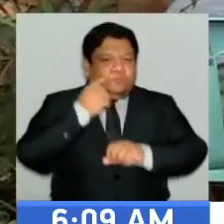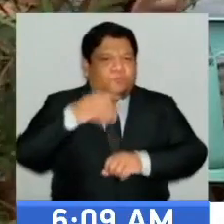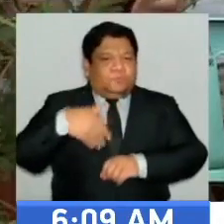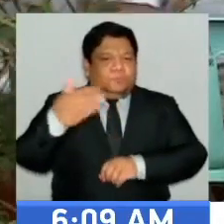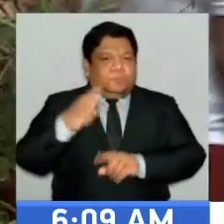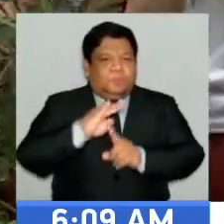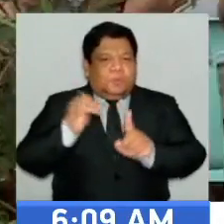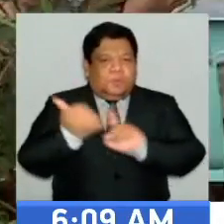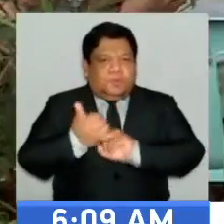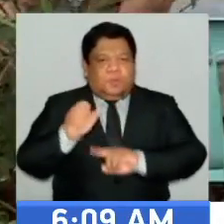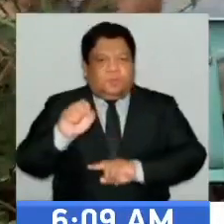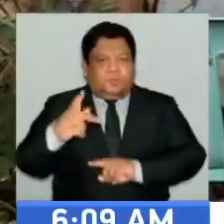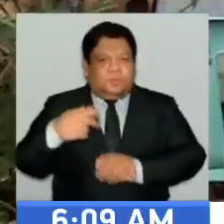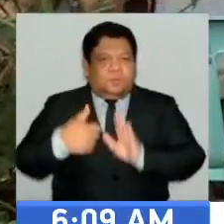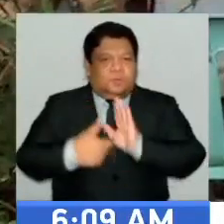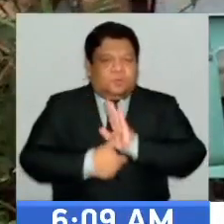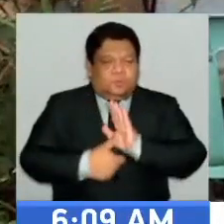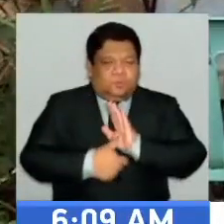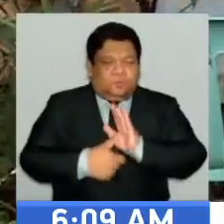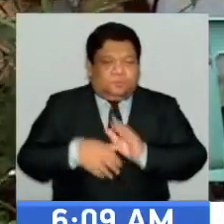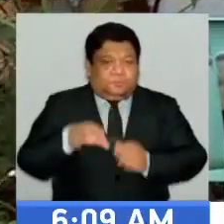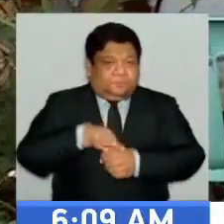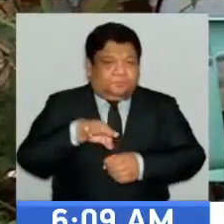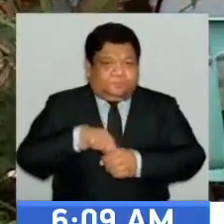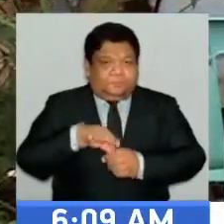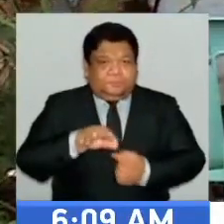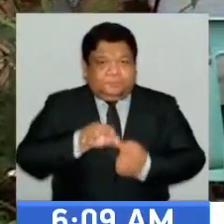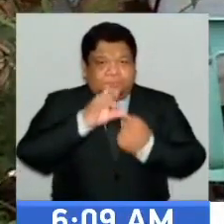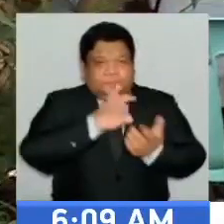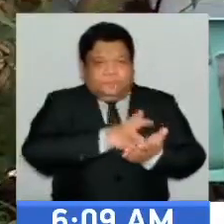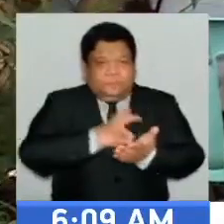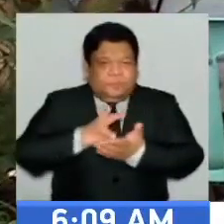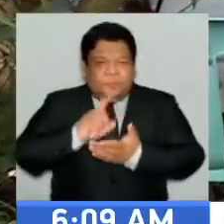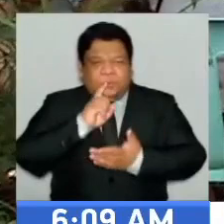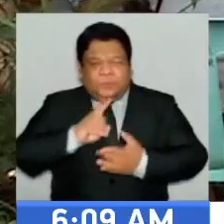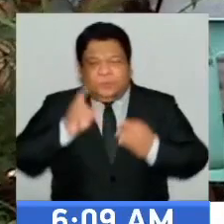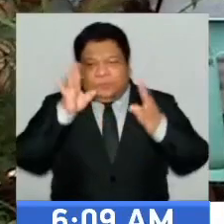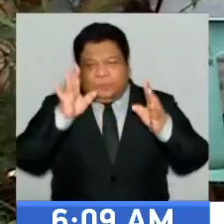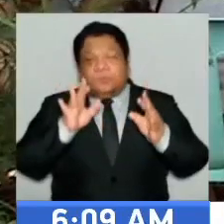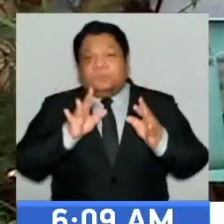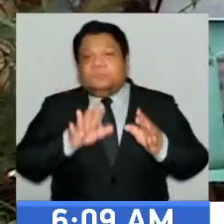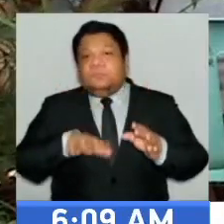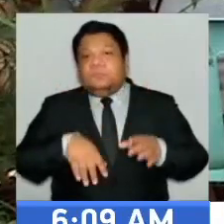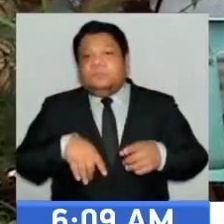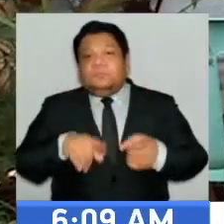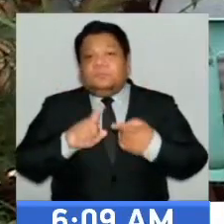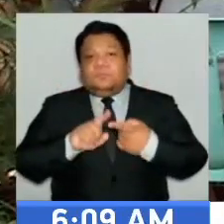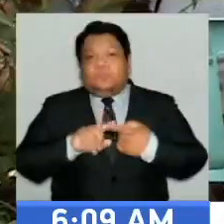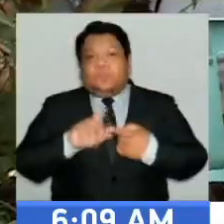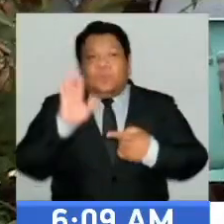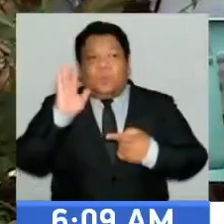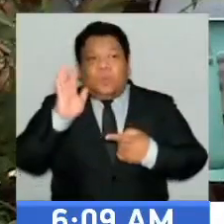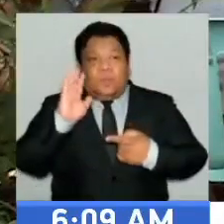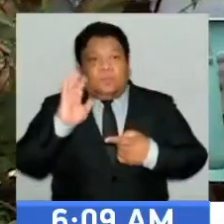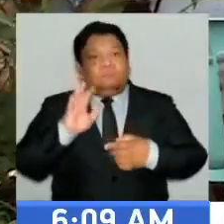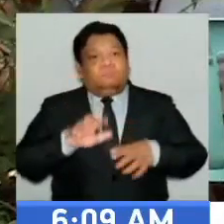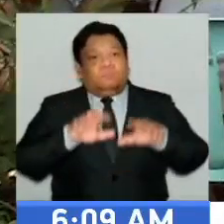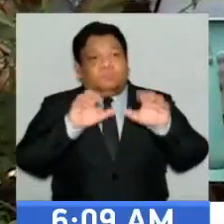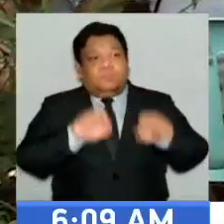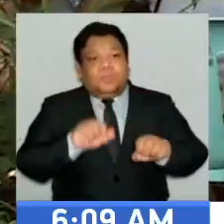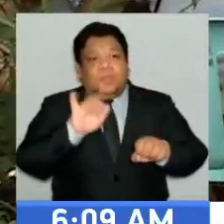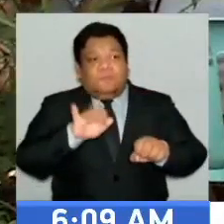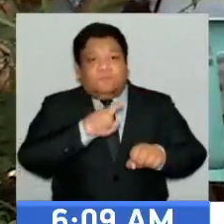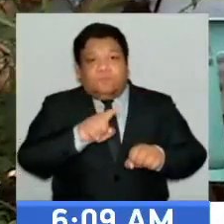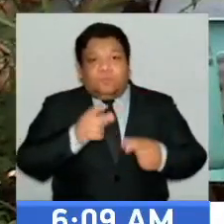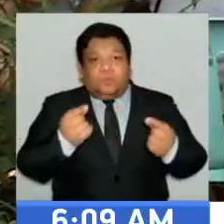election hotspot. Kabilang po sa mga ipatutupad ang warrantless at citizen arrest para sa mga mauhuling bumibili o nagbebenta ng